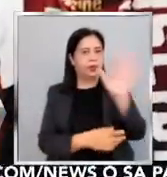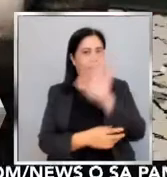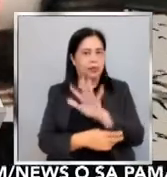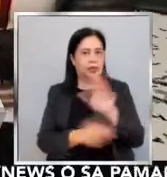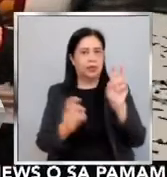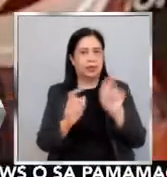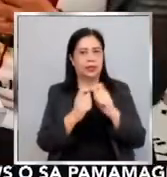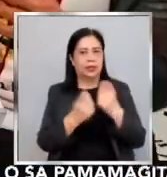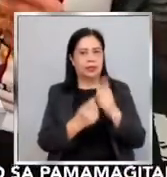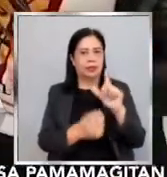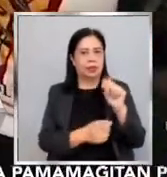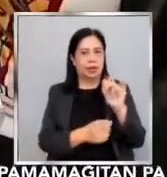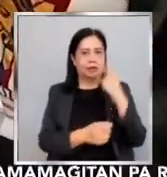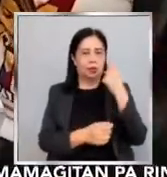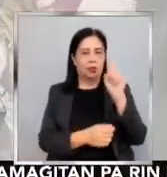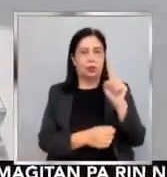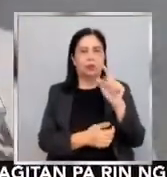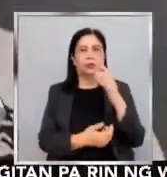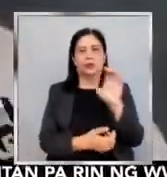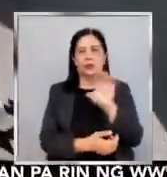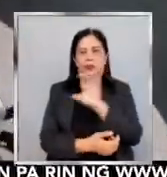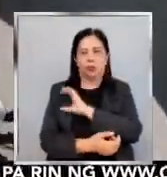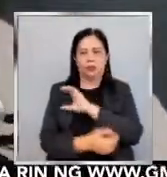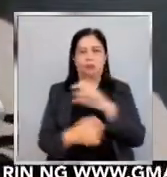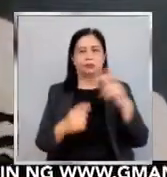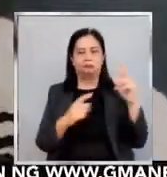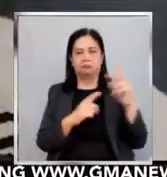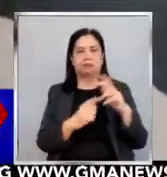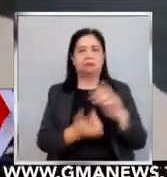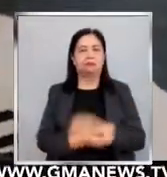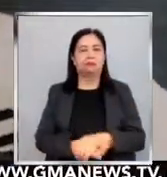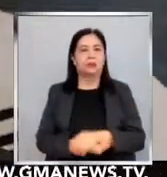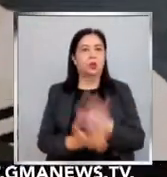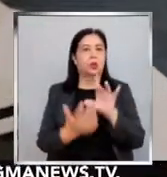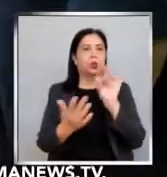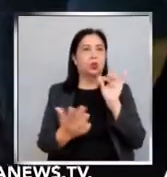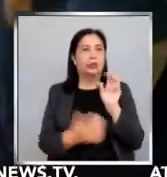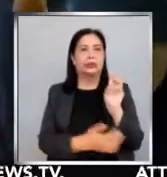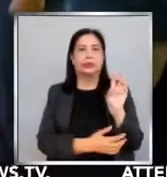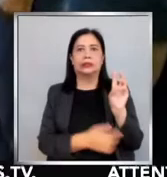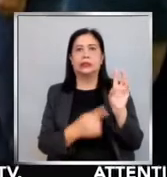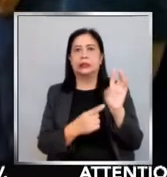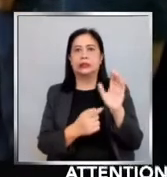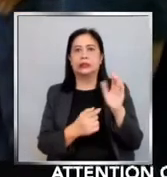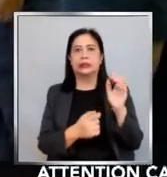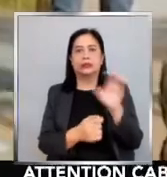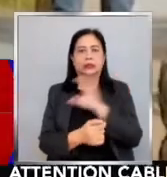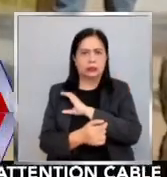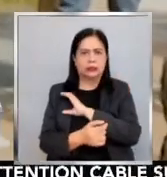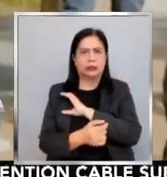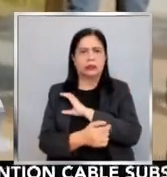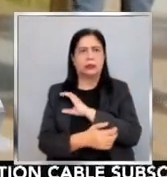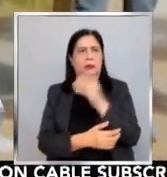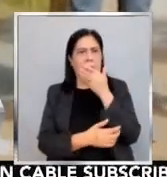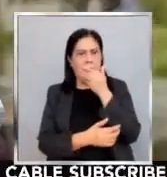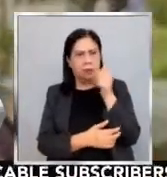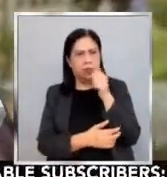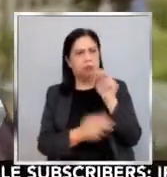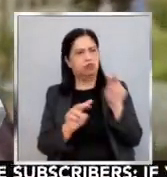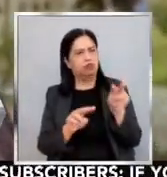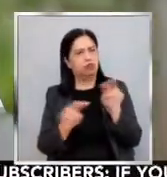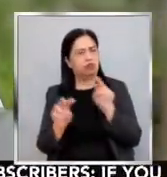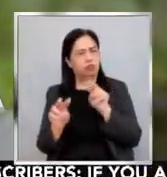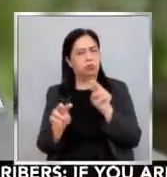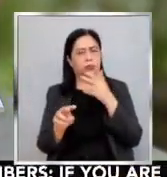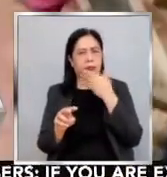sa One Championship. Pinili nila yung 16 na pinaka-the best, na tingin nila na pinaka-the